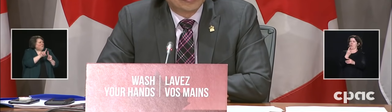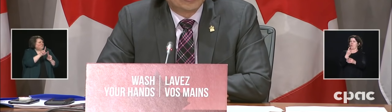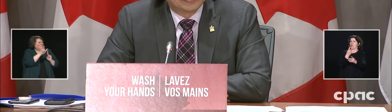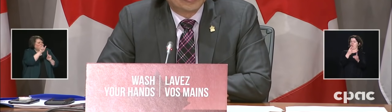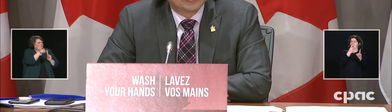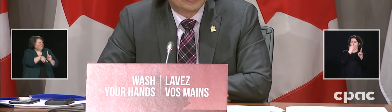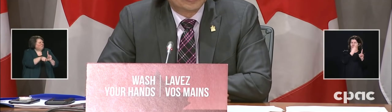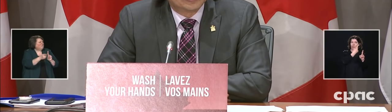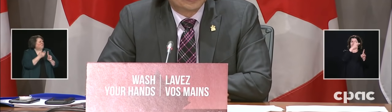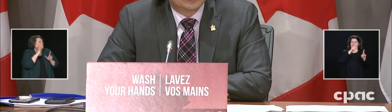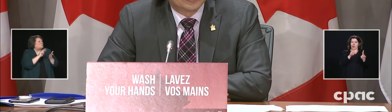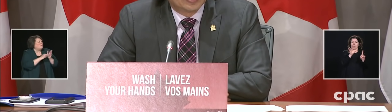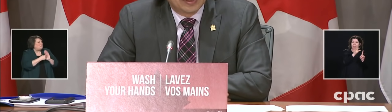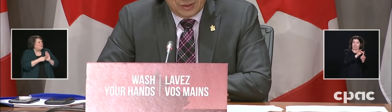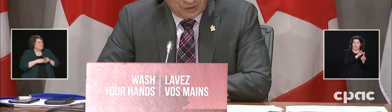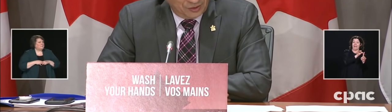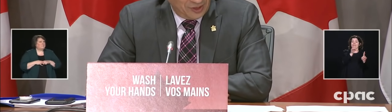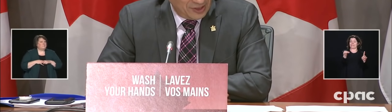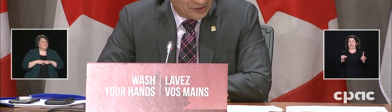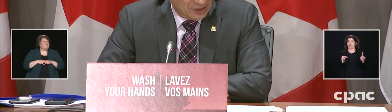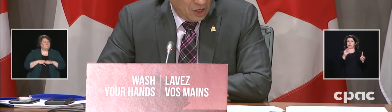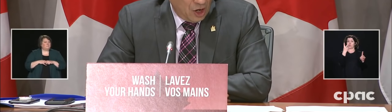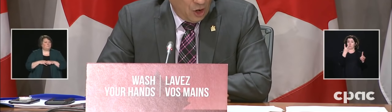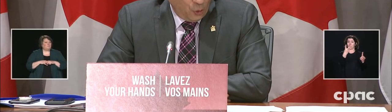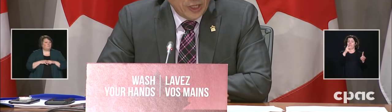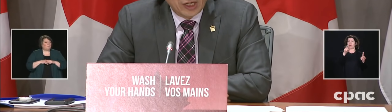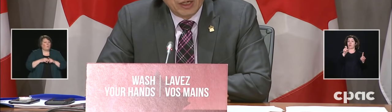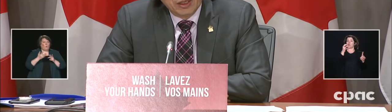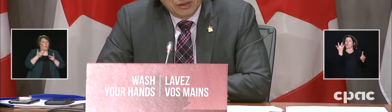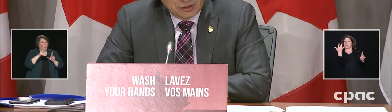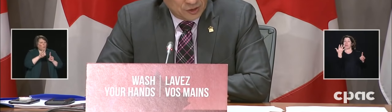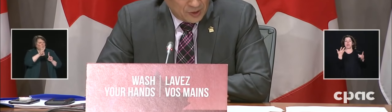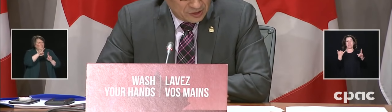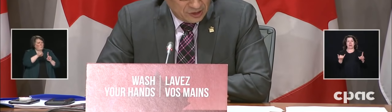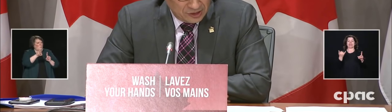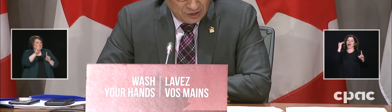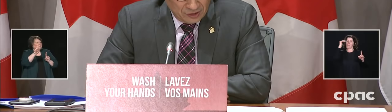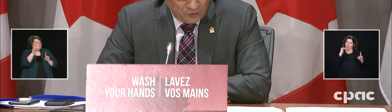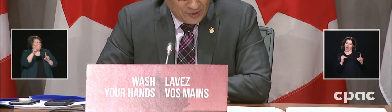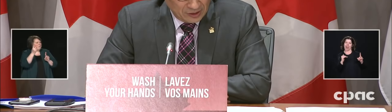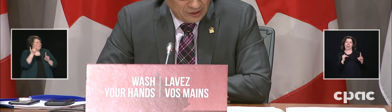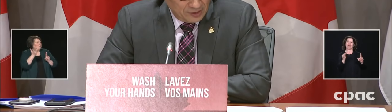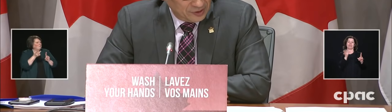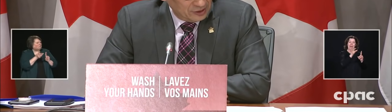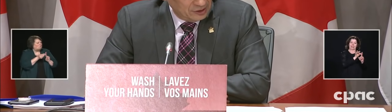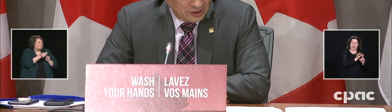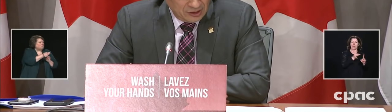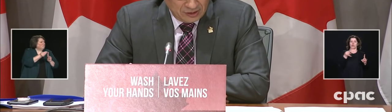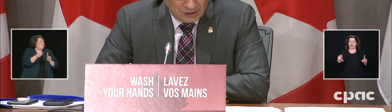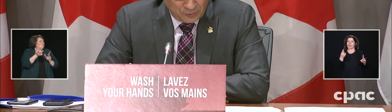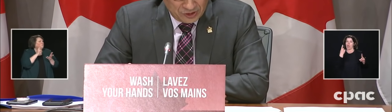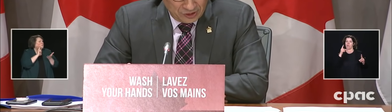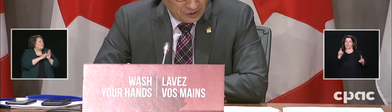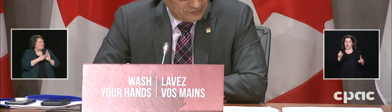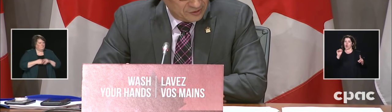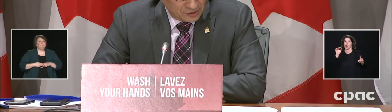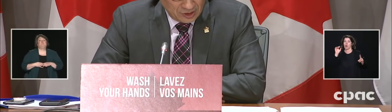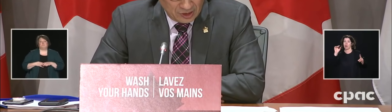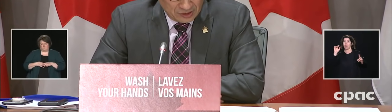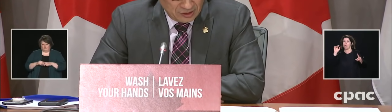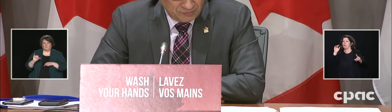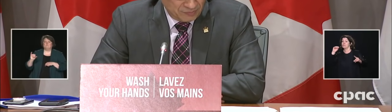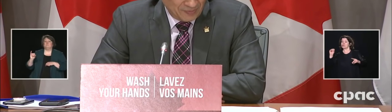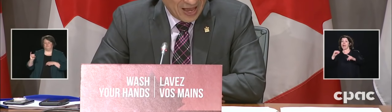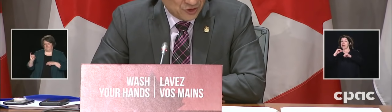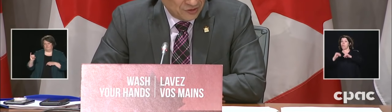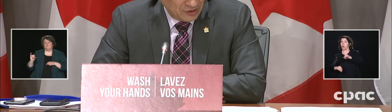à 1 qui infecte 1, combien? OK, merci. Oui, je pense que si vous parlez de peut-être le diapositive sur